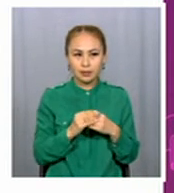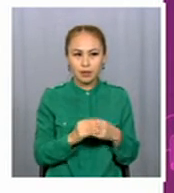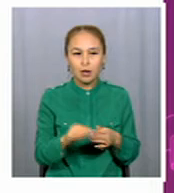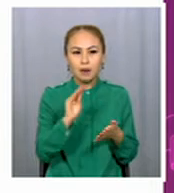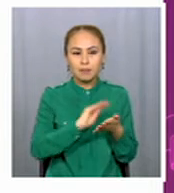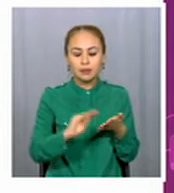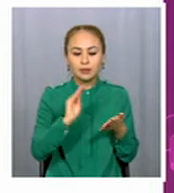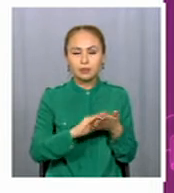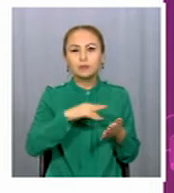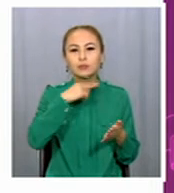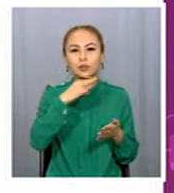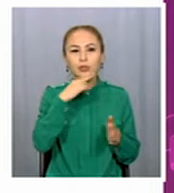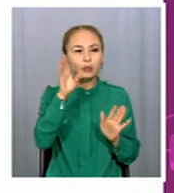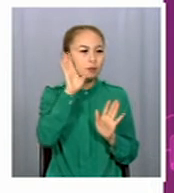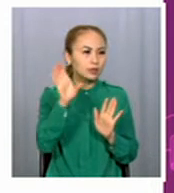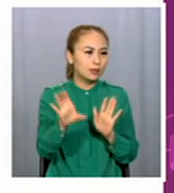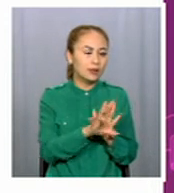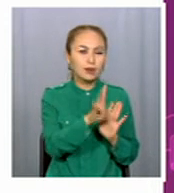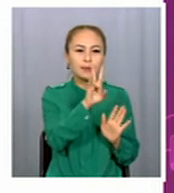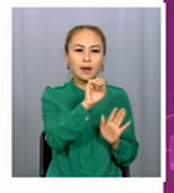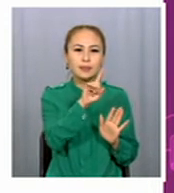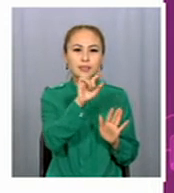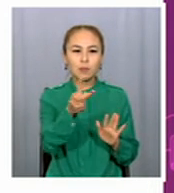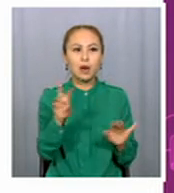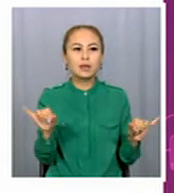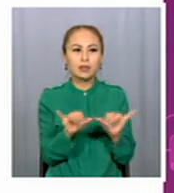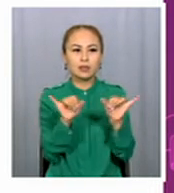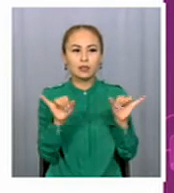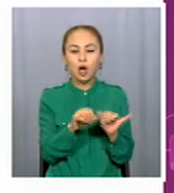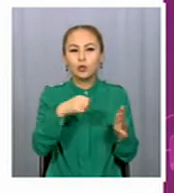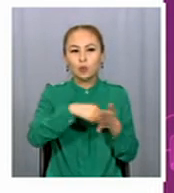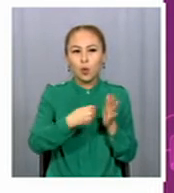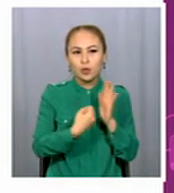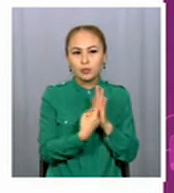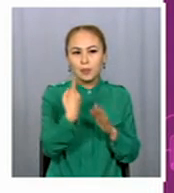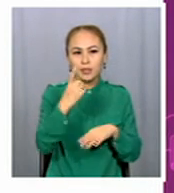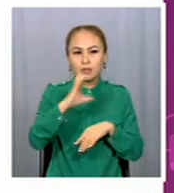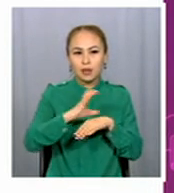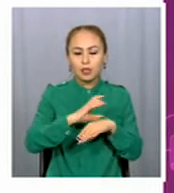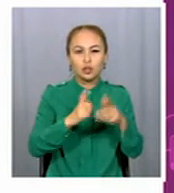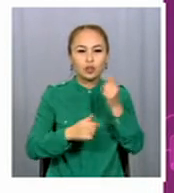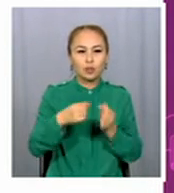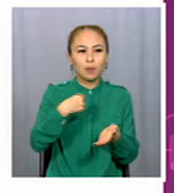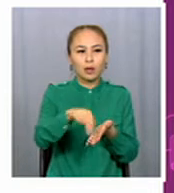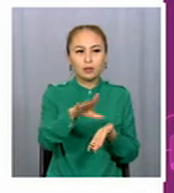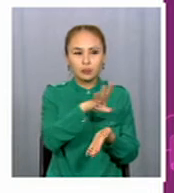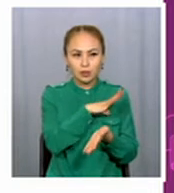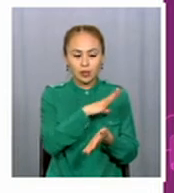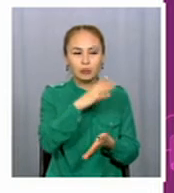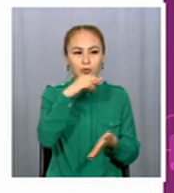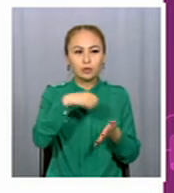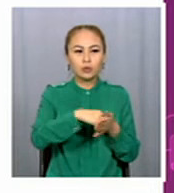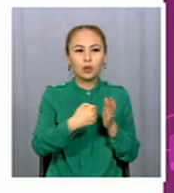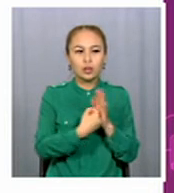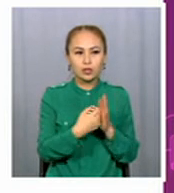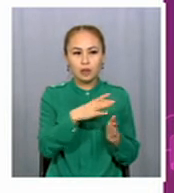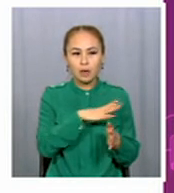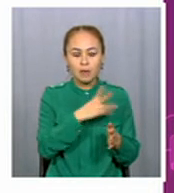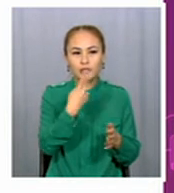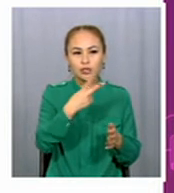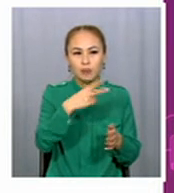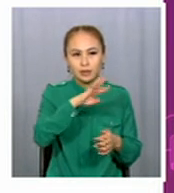мұқият тыңдаңдар. Назым асханада тоқаш пен бір стақан сүт сатып алды. Тоқаштың бағасы 20